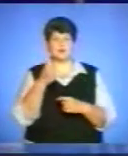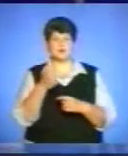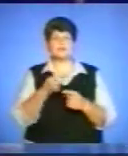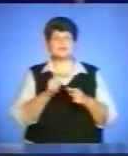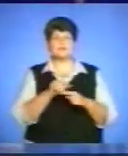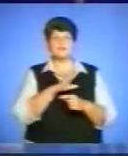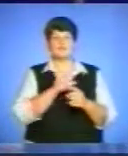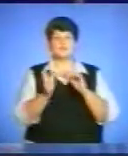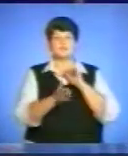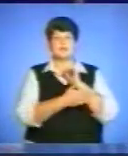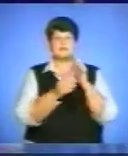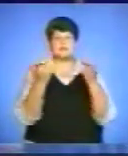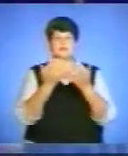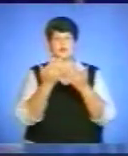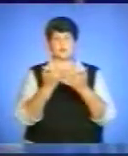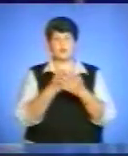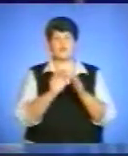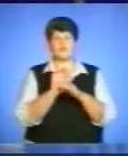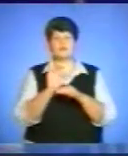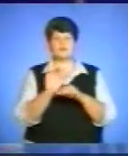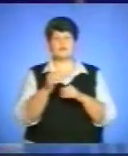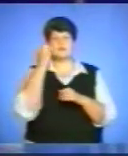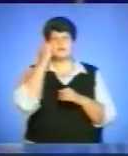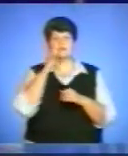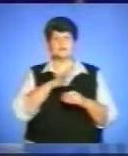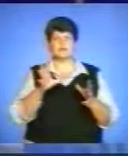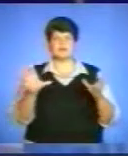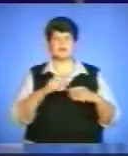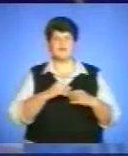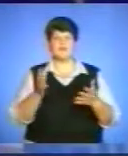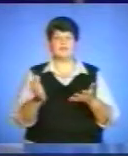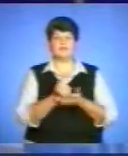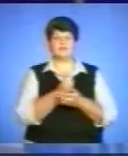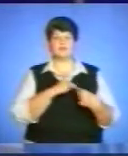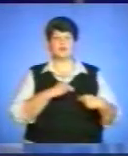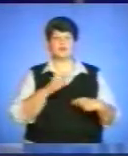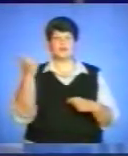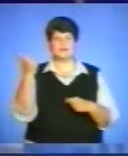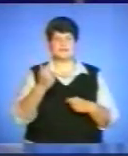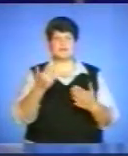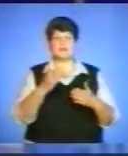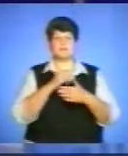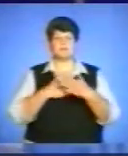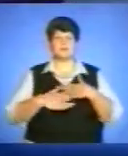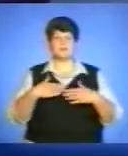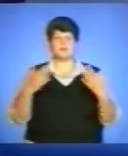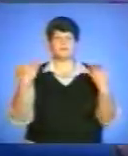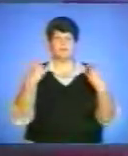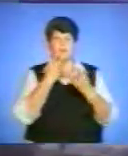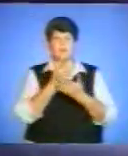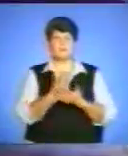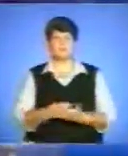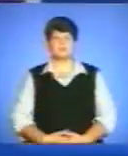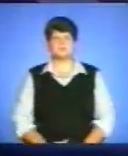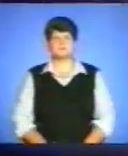Це був останній відеорепортаж випуску. Дякую, що були з нами. Вдалого вам трудового тижня і приємного відпочинку. Побачимось.